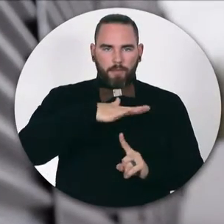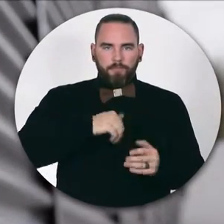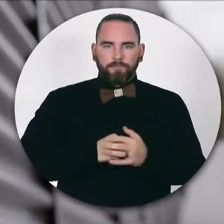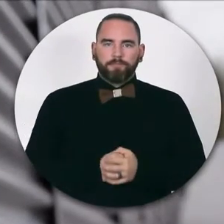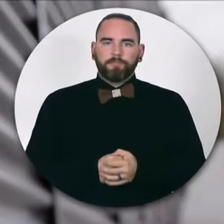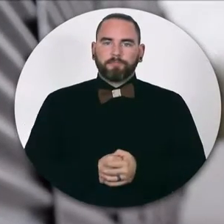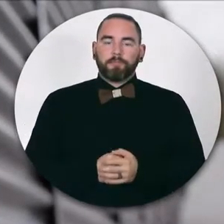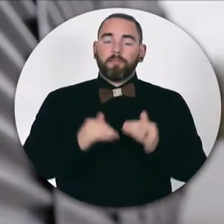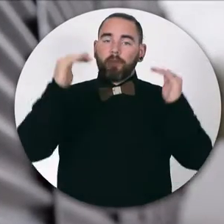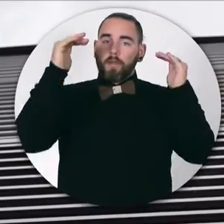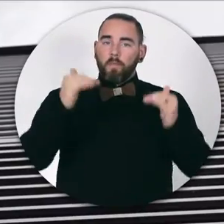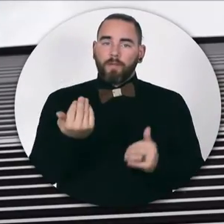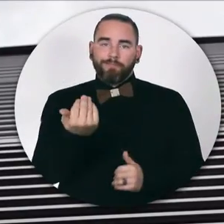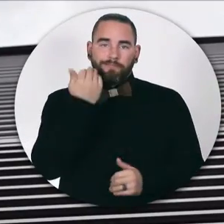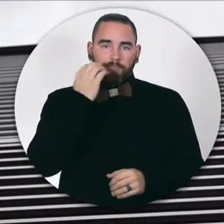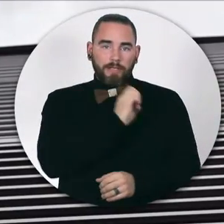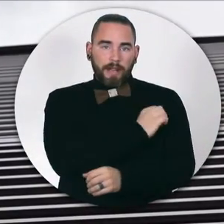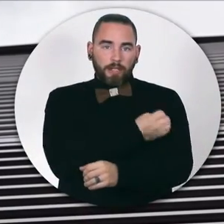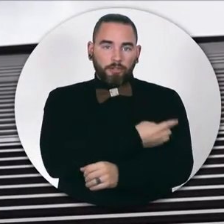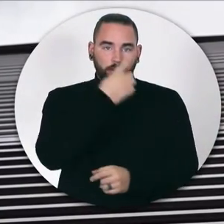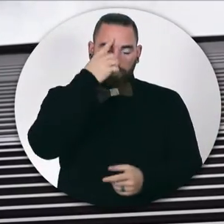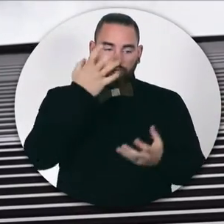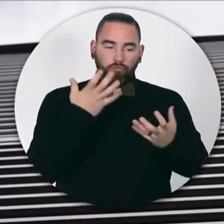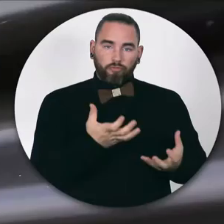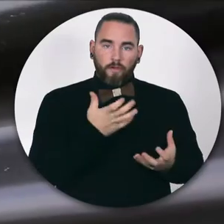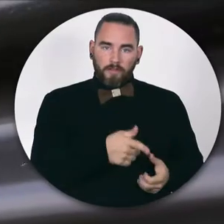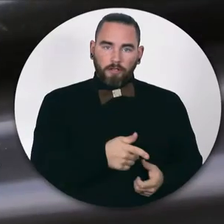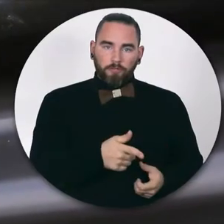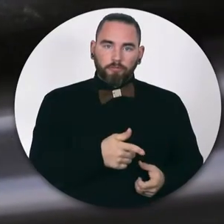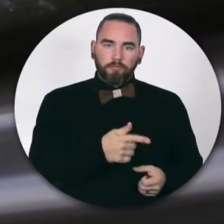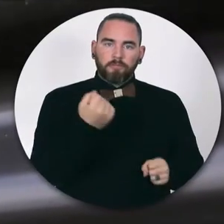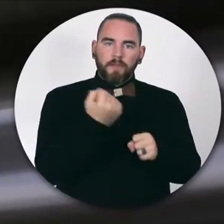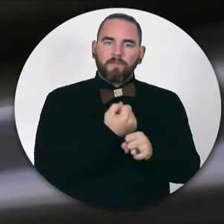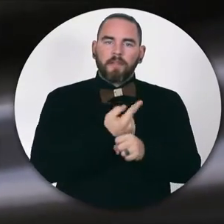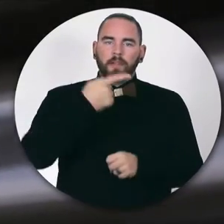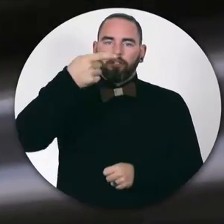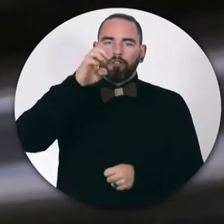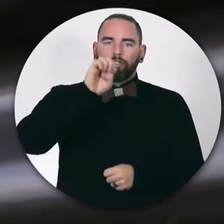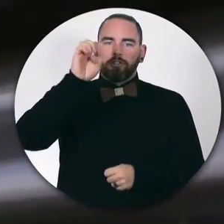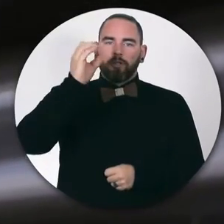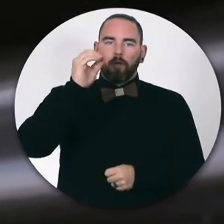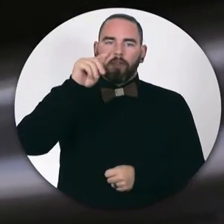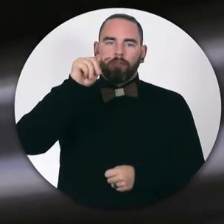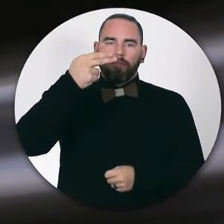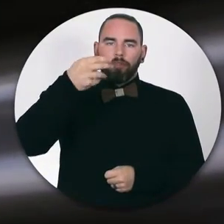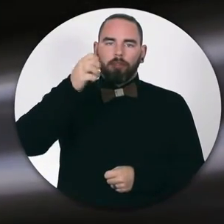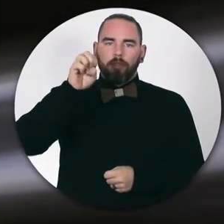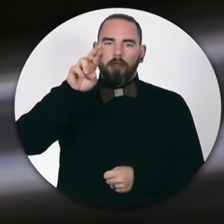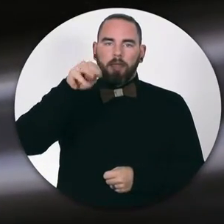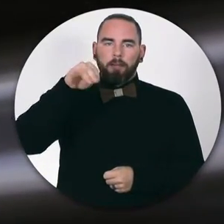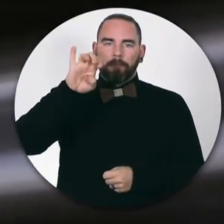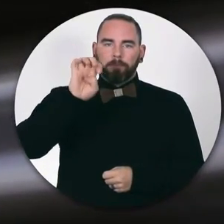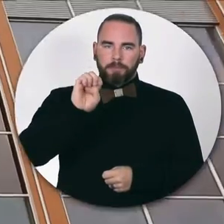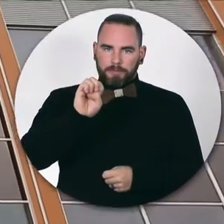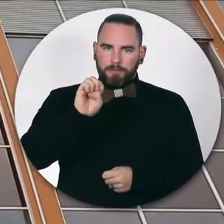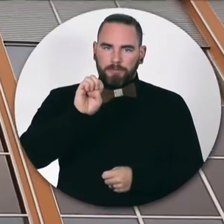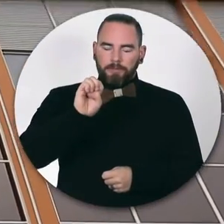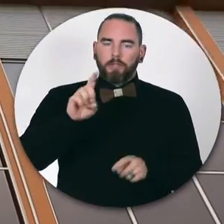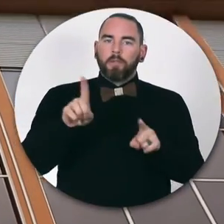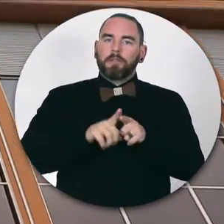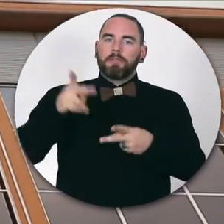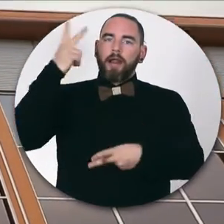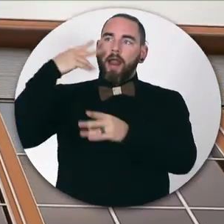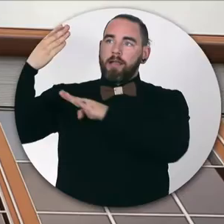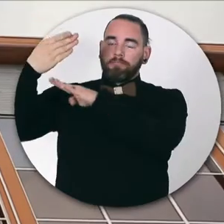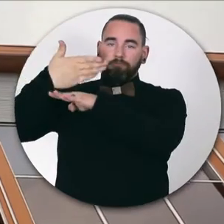Pour réduire la consommation d'énergie pour chauffer le bâtiment, des puits de géothermie ont été installés. De plus, l'air entrant